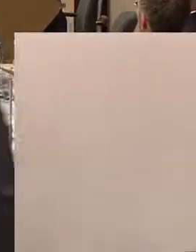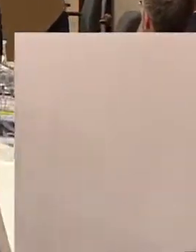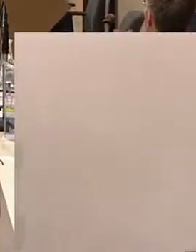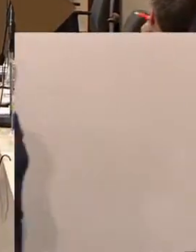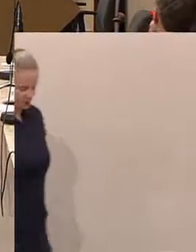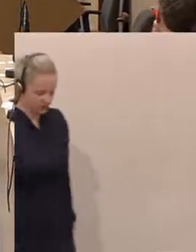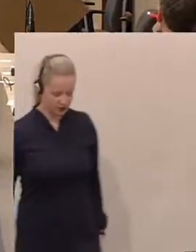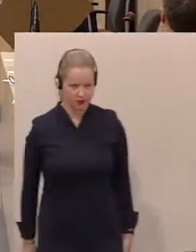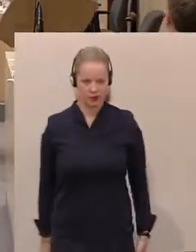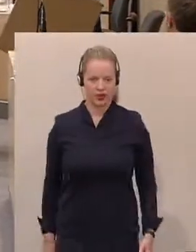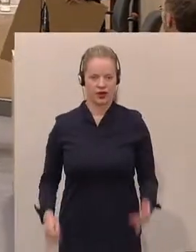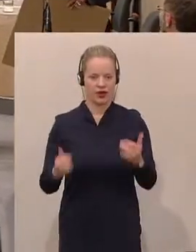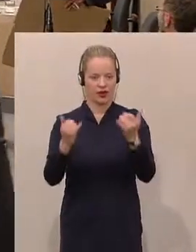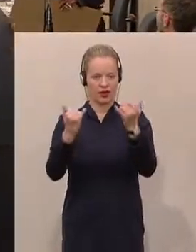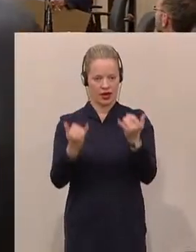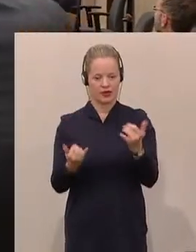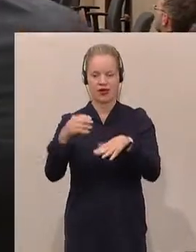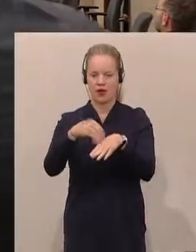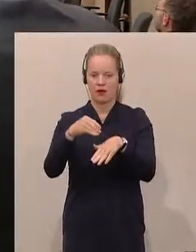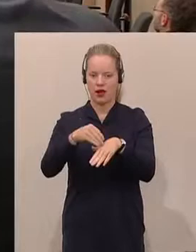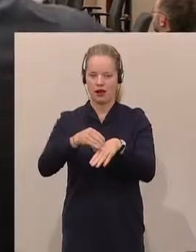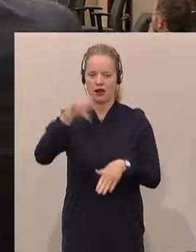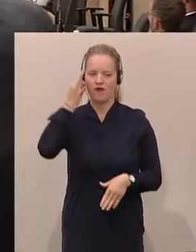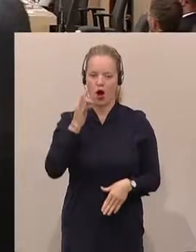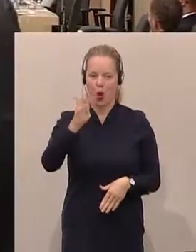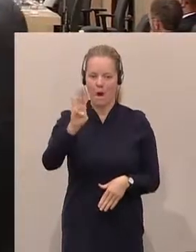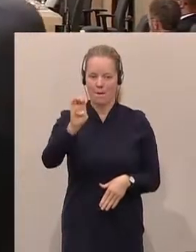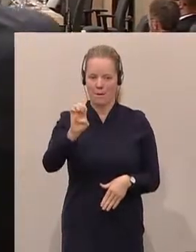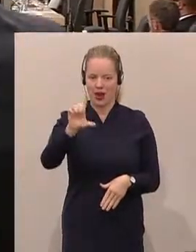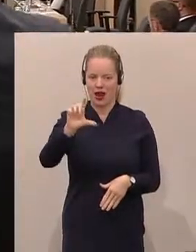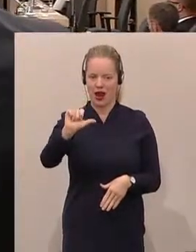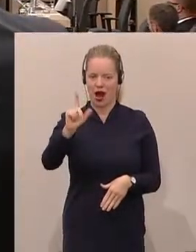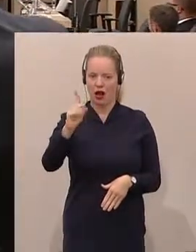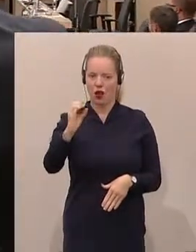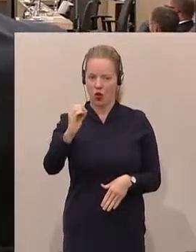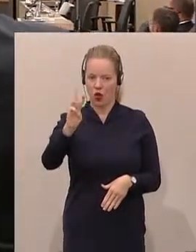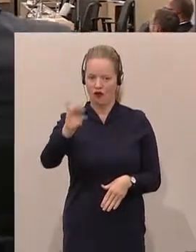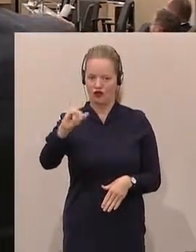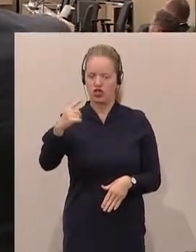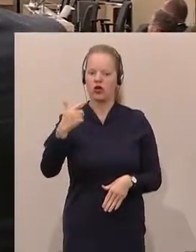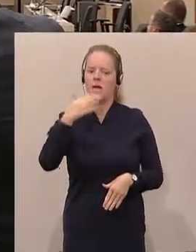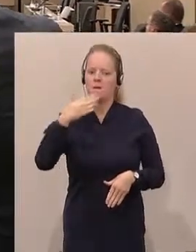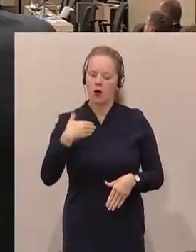Peter Pilz warnt, die Übernahme des Sicherheitsapparates, Angriffe auf die Unabhängigkeit